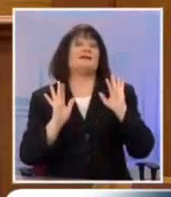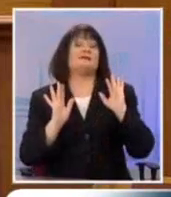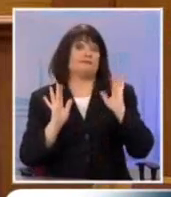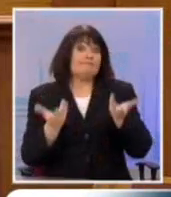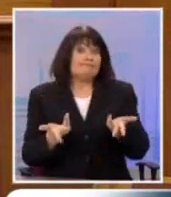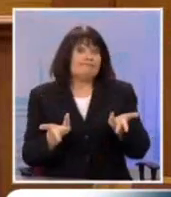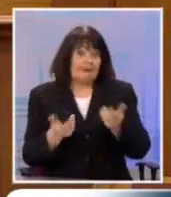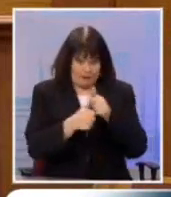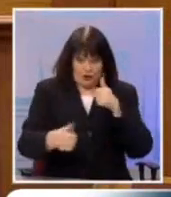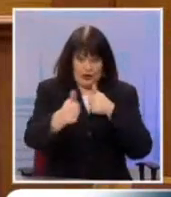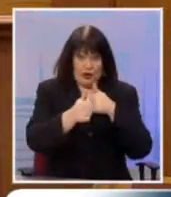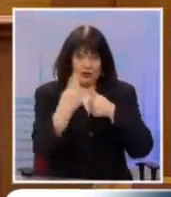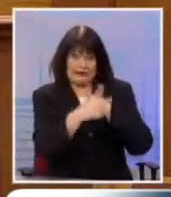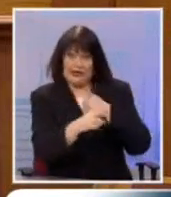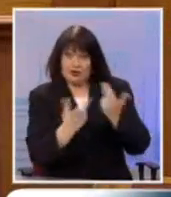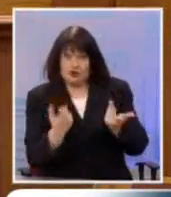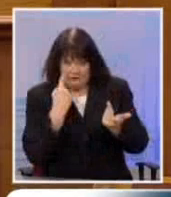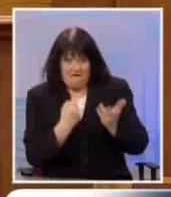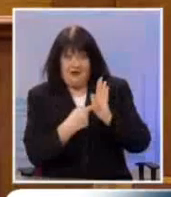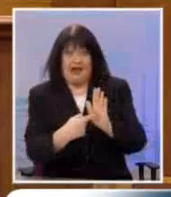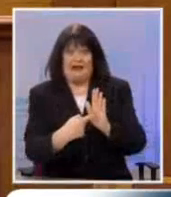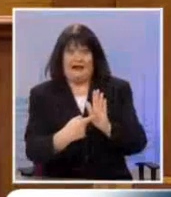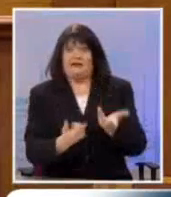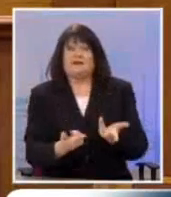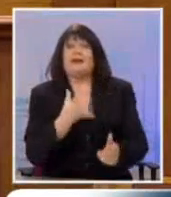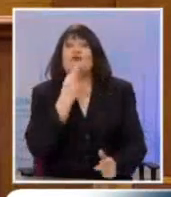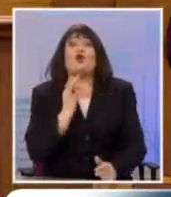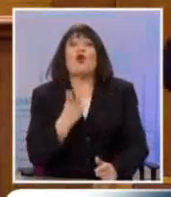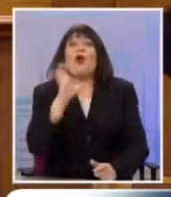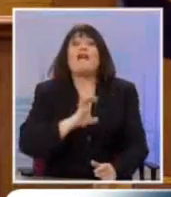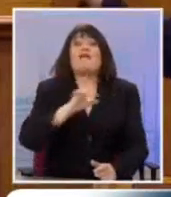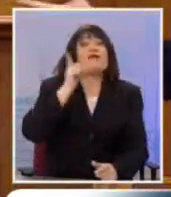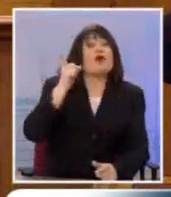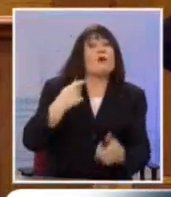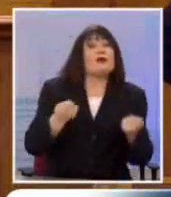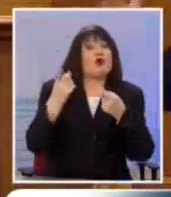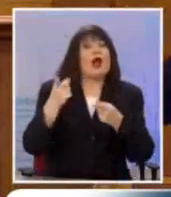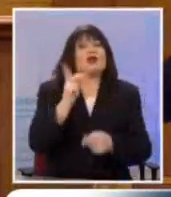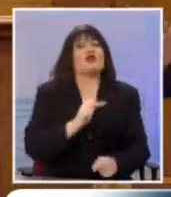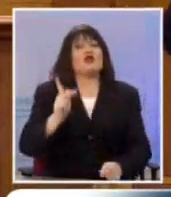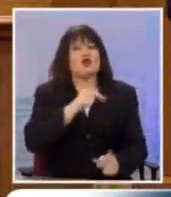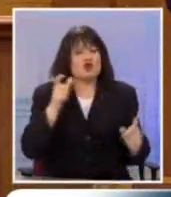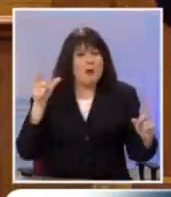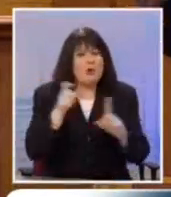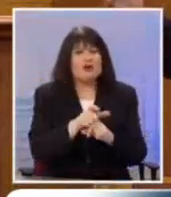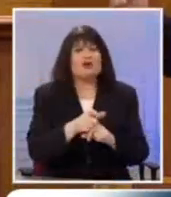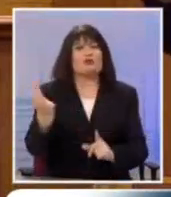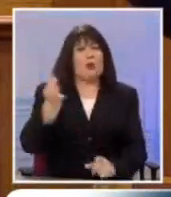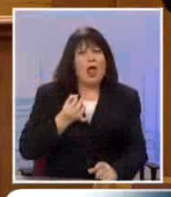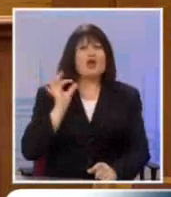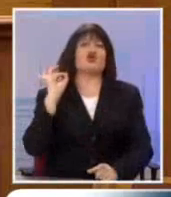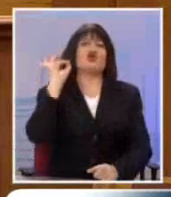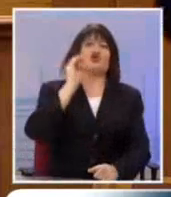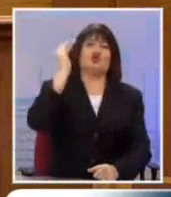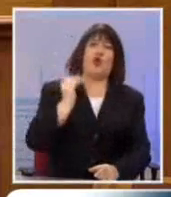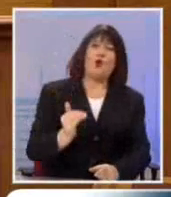δείχνει ποιες είναι οι προτεραιότητές σας, ποιες είναι οι ιεραρχήσεις. Γιατί το κάνει η Ευρώπη που μιλάει για το κοινωνικό αποκλεισμό και έχει στόχους για